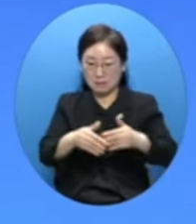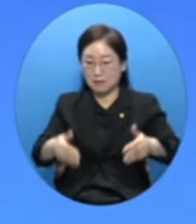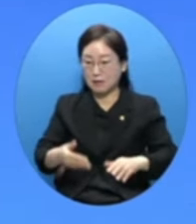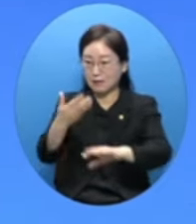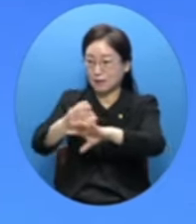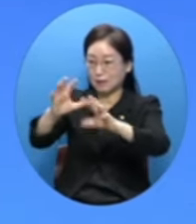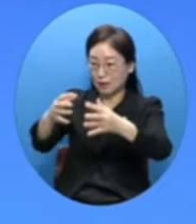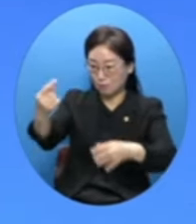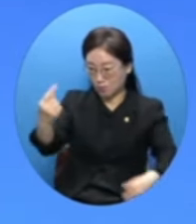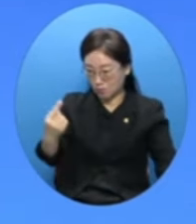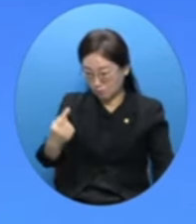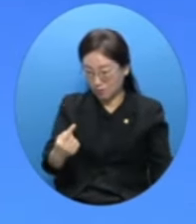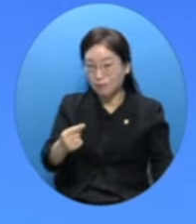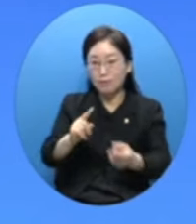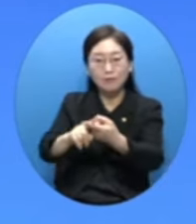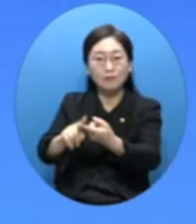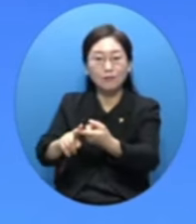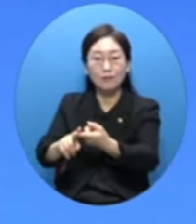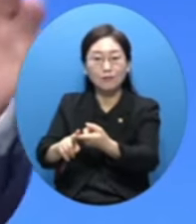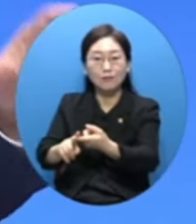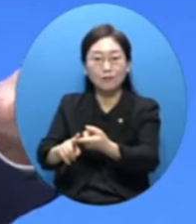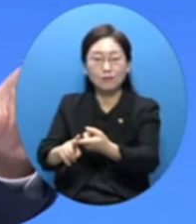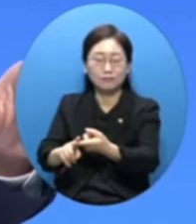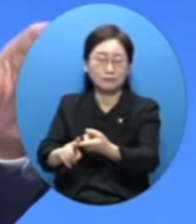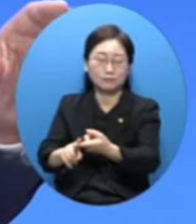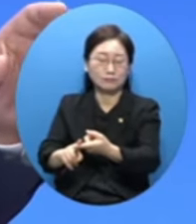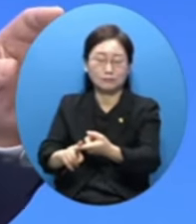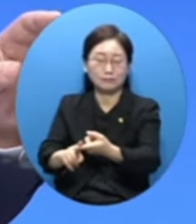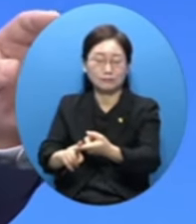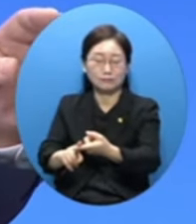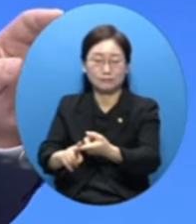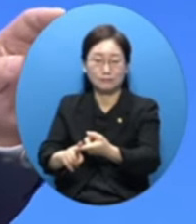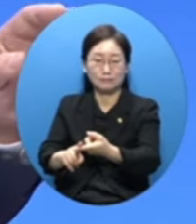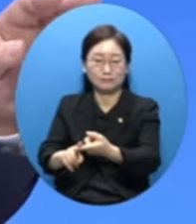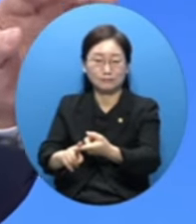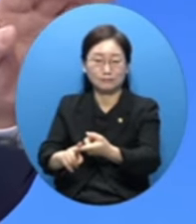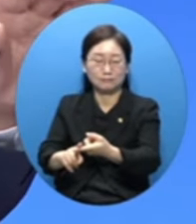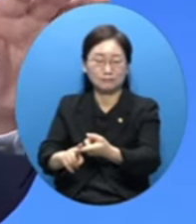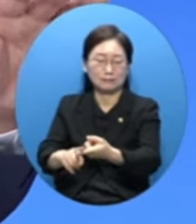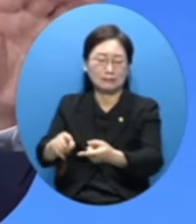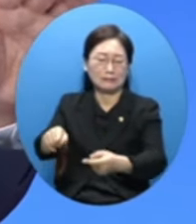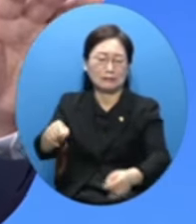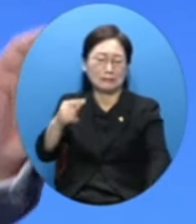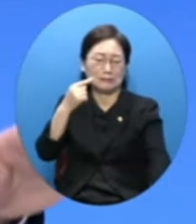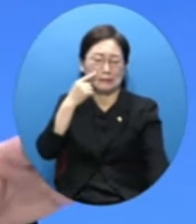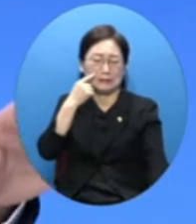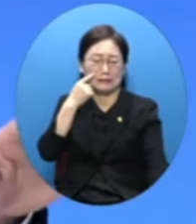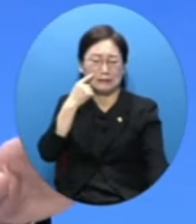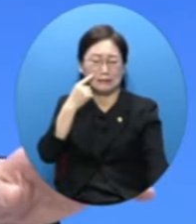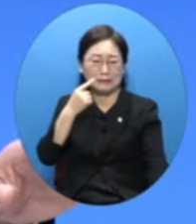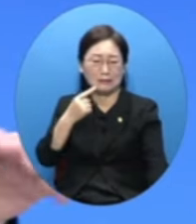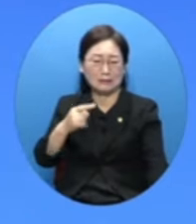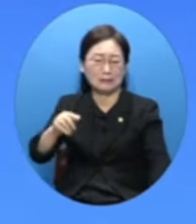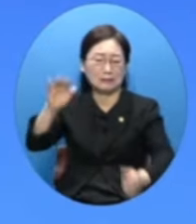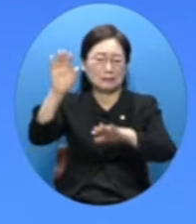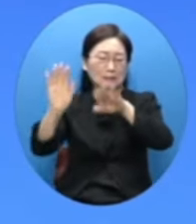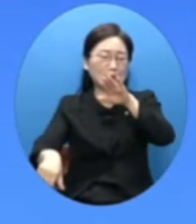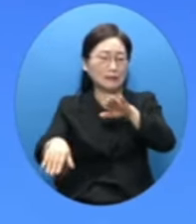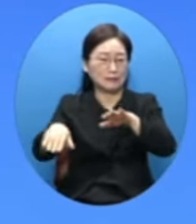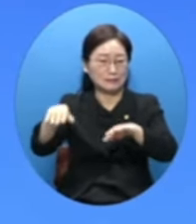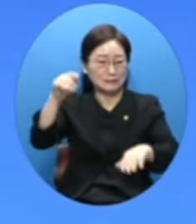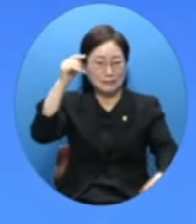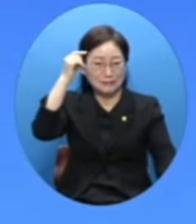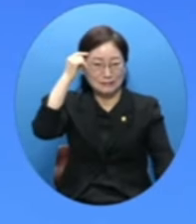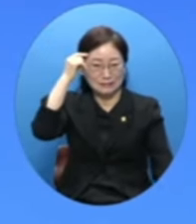이대 이방 사람들에 대해서는 아예 자기보다이 격이 낮은